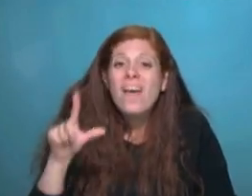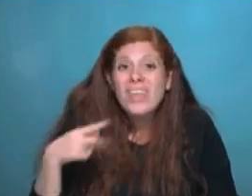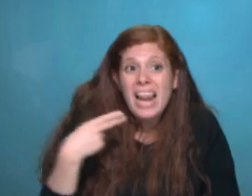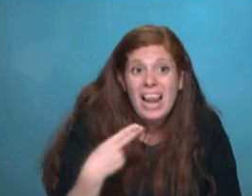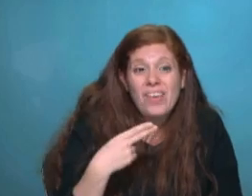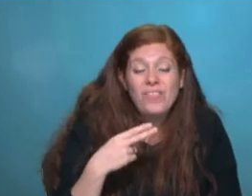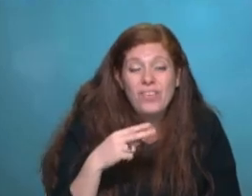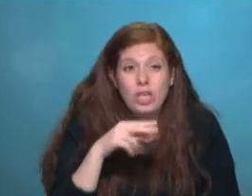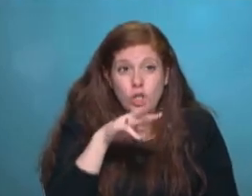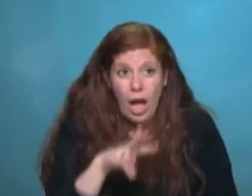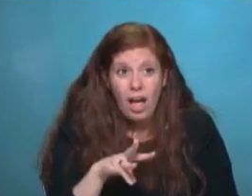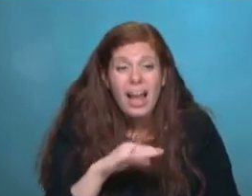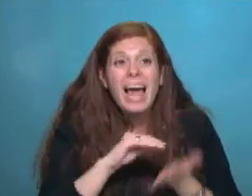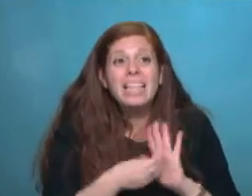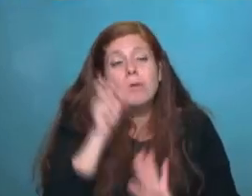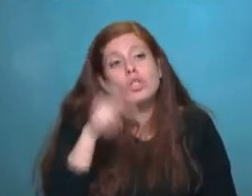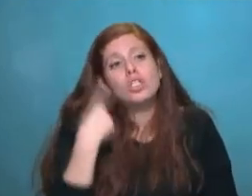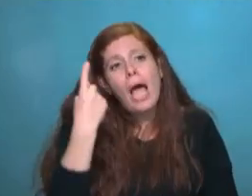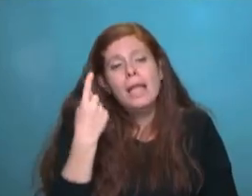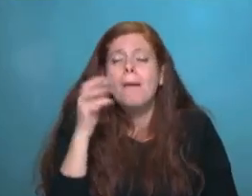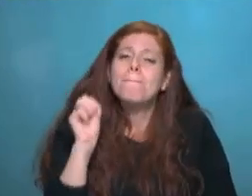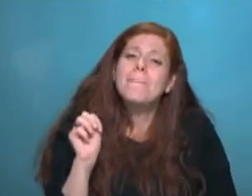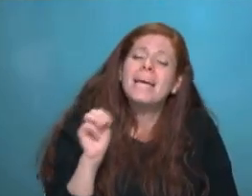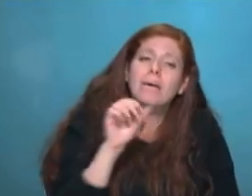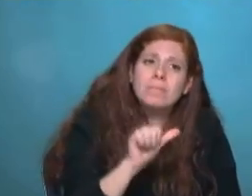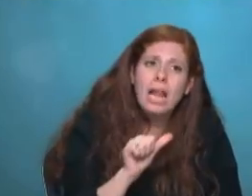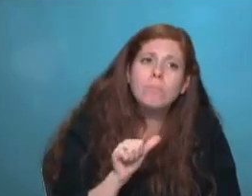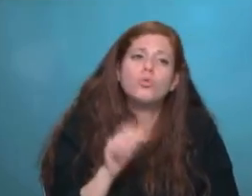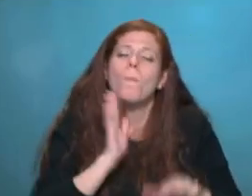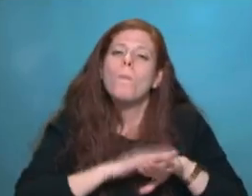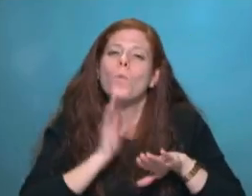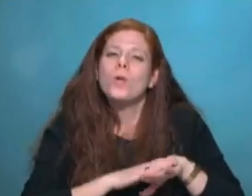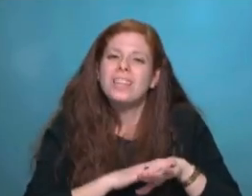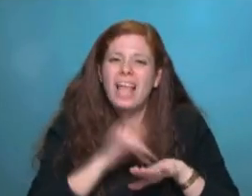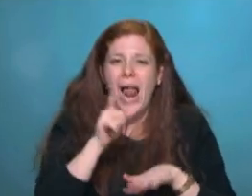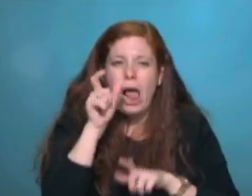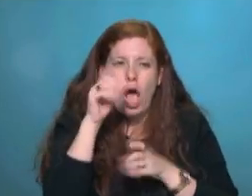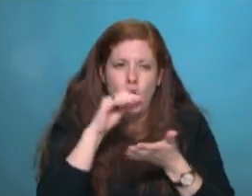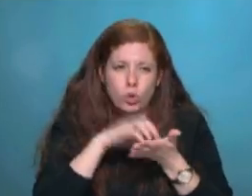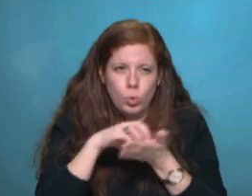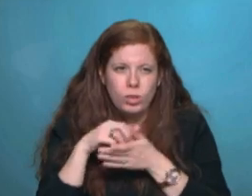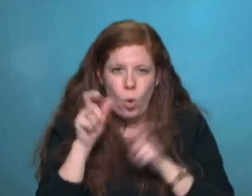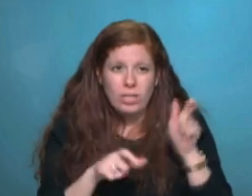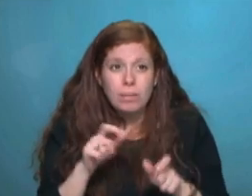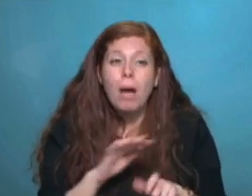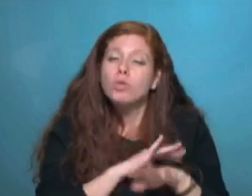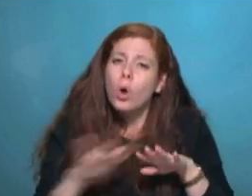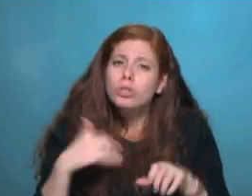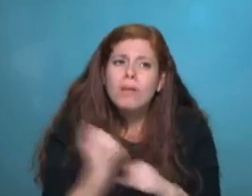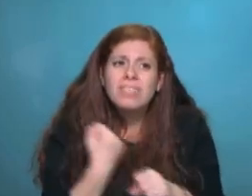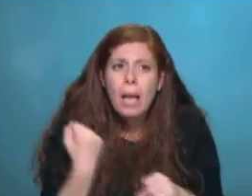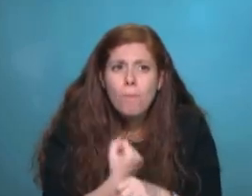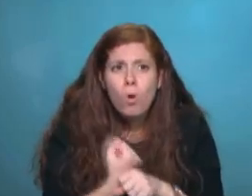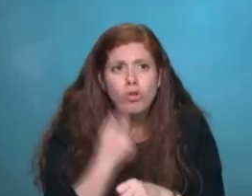של איש אחד, מאיר אמסלם, הממונה על גנזך רשות האוכלוסין. 5 חודשים לבצע פעולה שאמורה להימשך